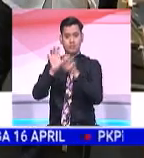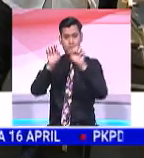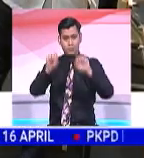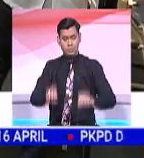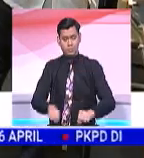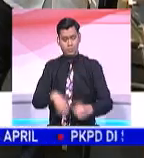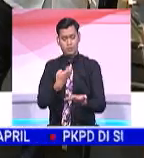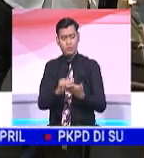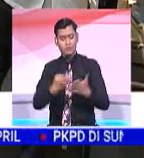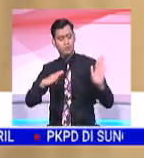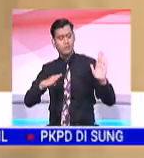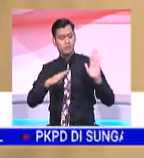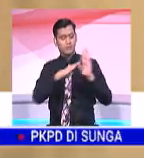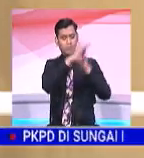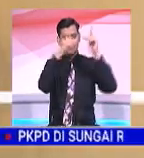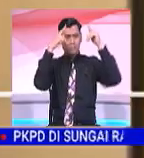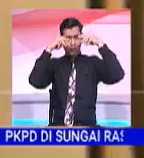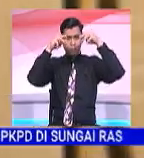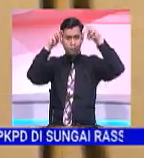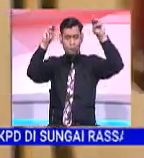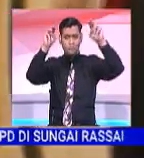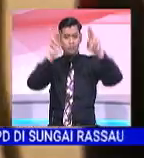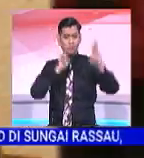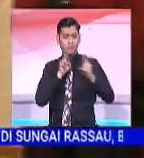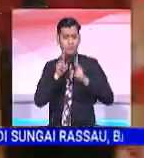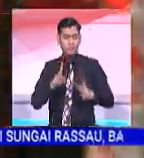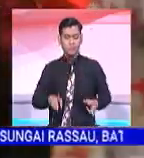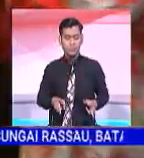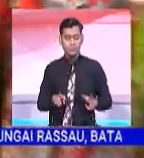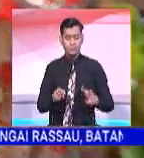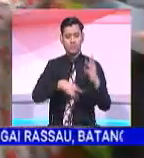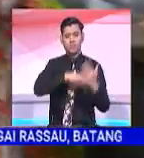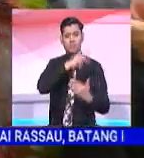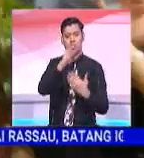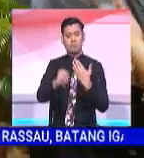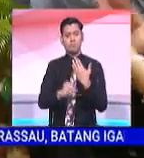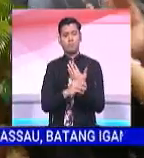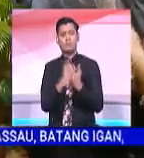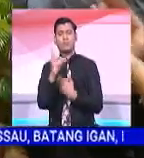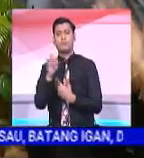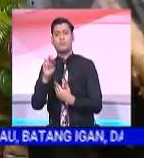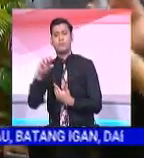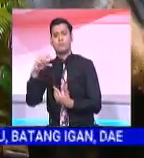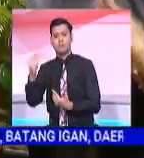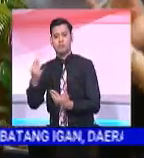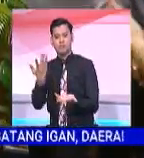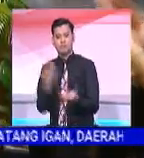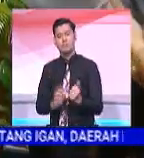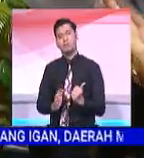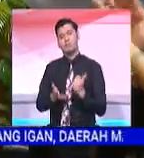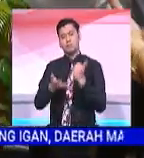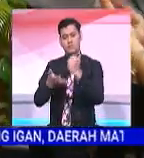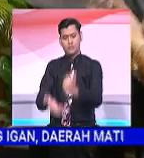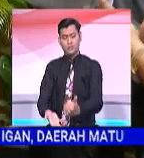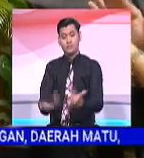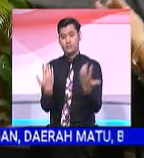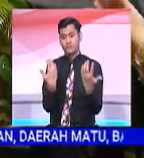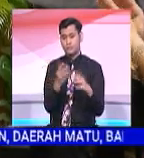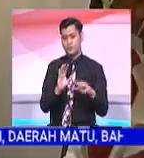pertama vaksin tertinggi, diikuti Sarawak, Perak, Sabah dan Kuala Lumpur. Selangor juga negeri tertinggi yang